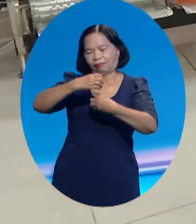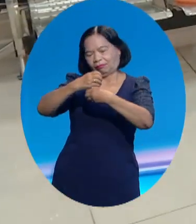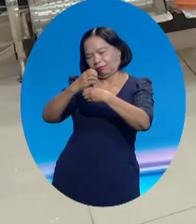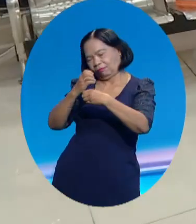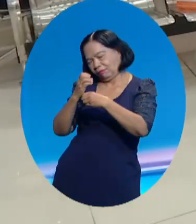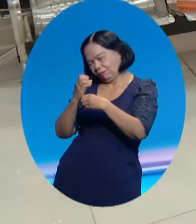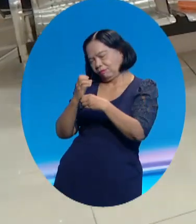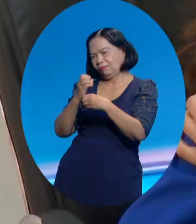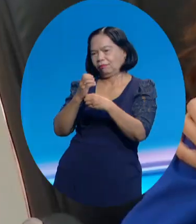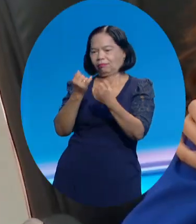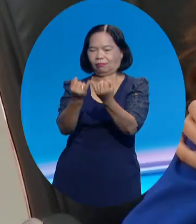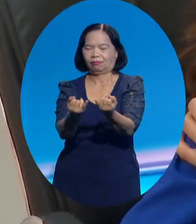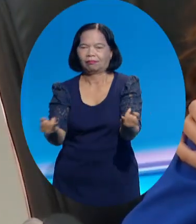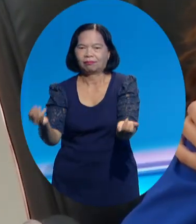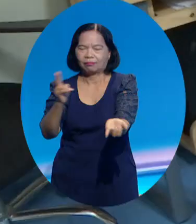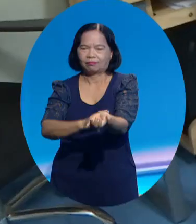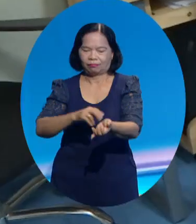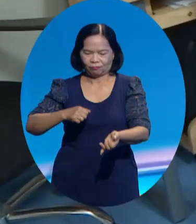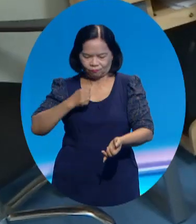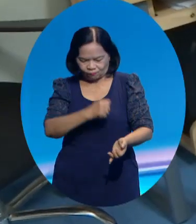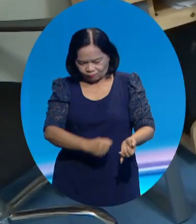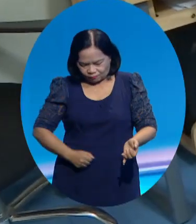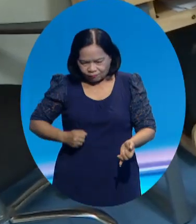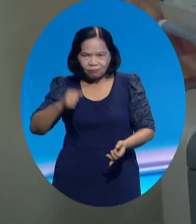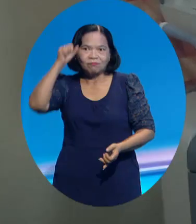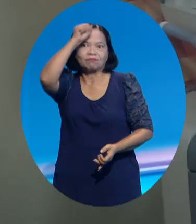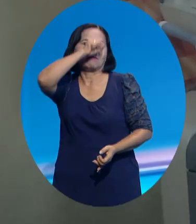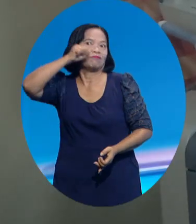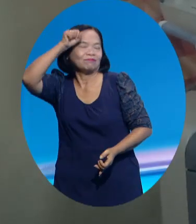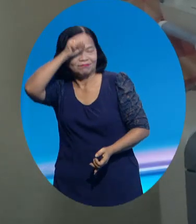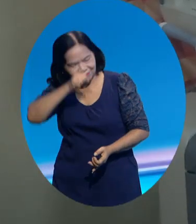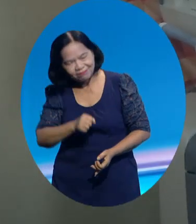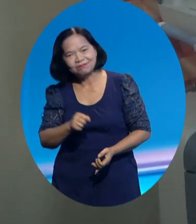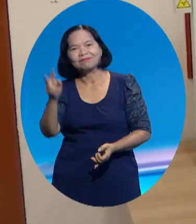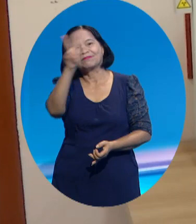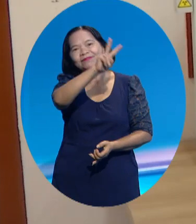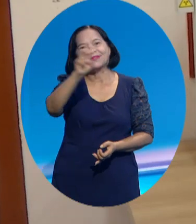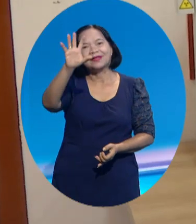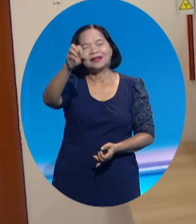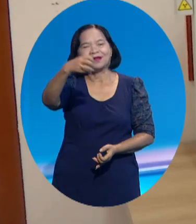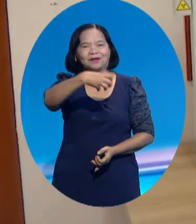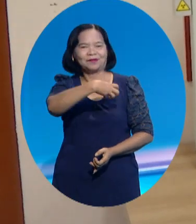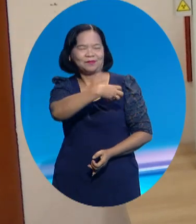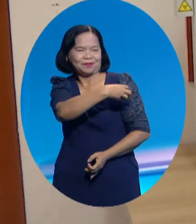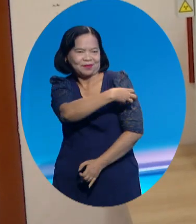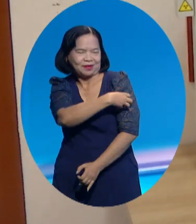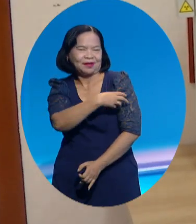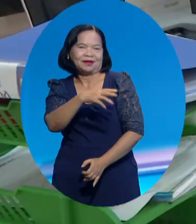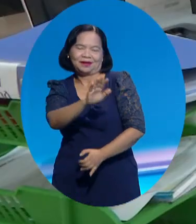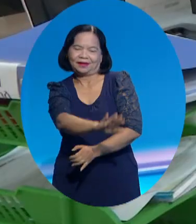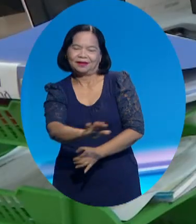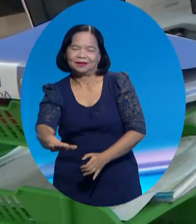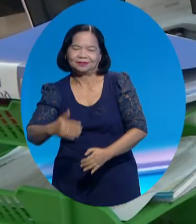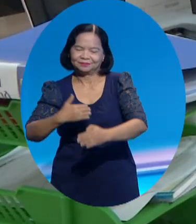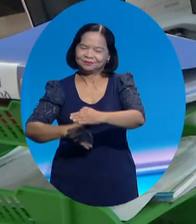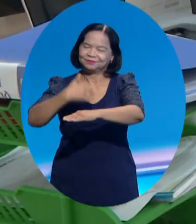cùng các bệnh lý nhi khoa thường gặp, siêu âm, thực hiện các phương pháp chẩn đoán cận lâm sàng cho hơn 250 đoàn viên, hội viên, thanh thiếu nhi có hoàn